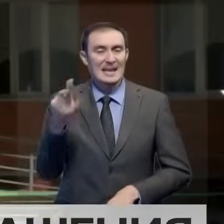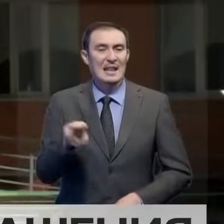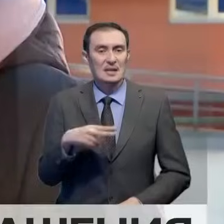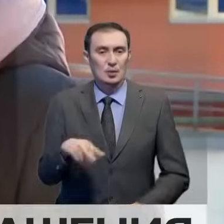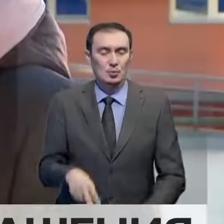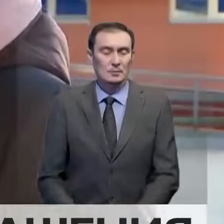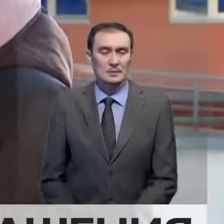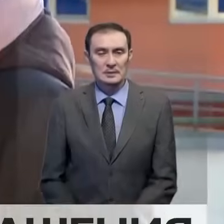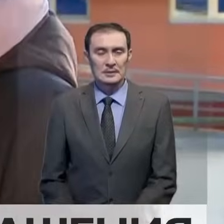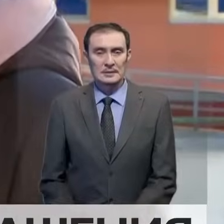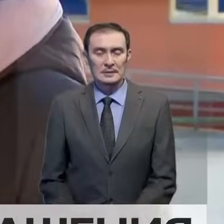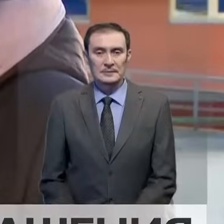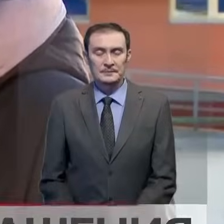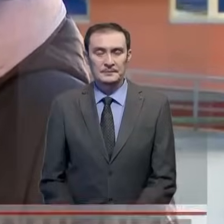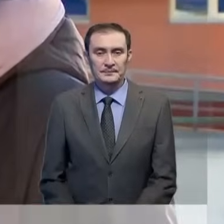литературу.